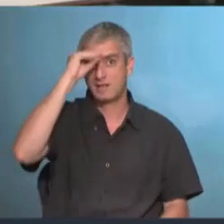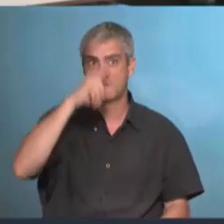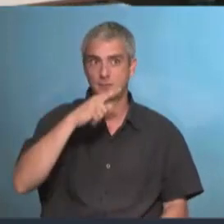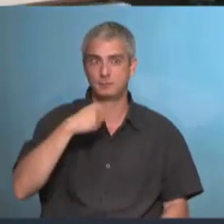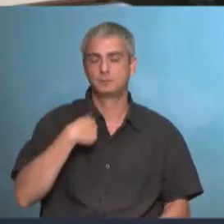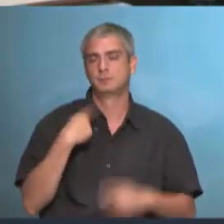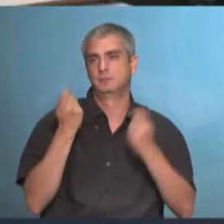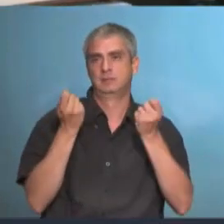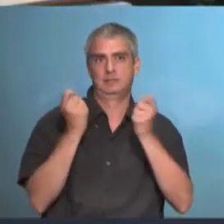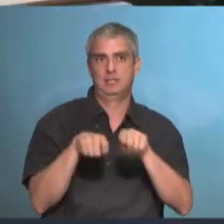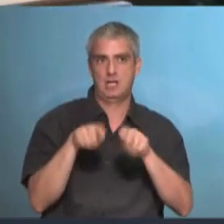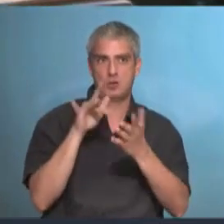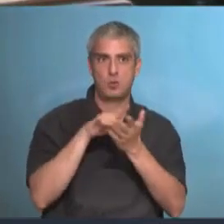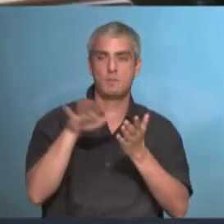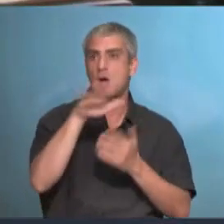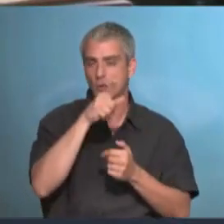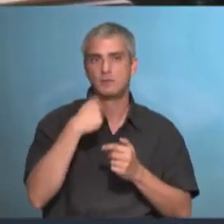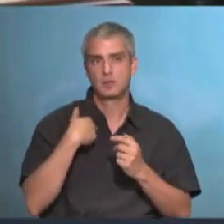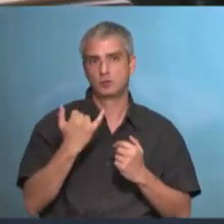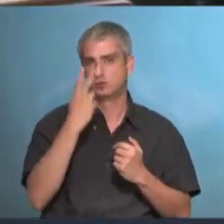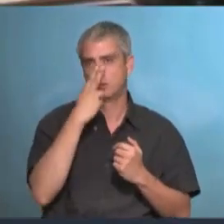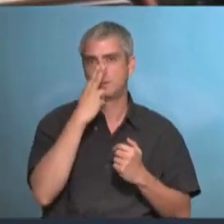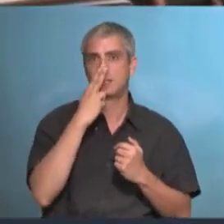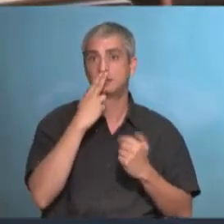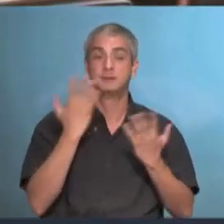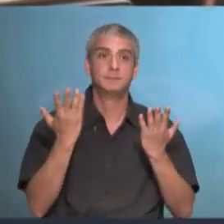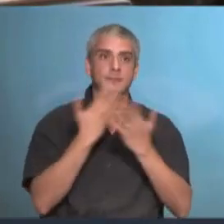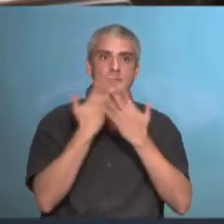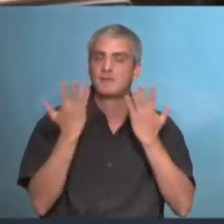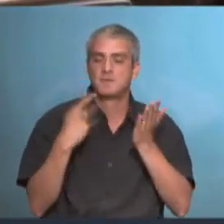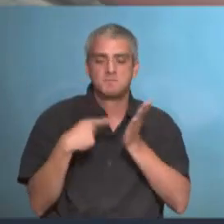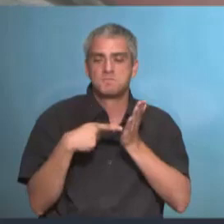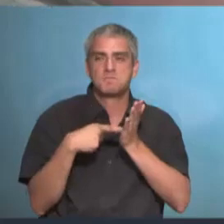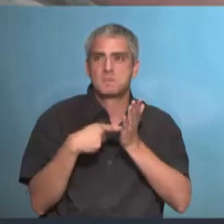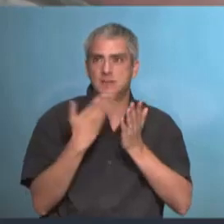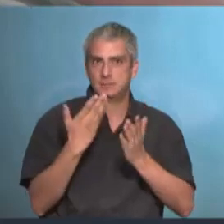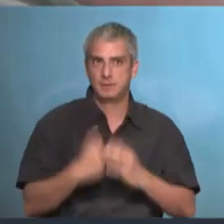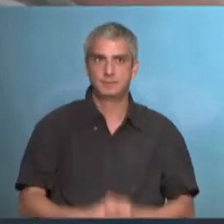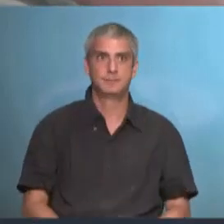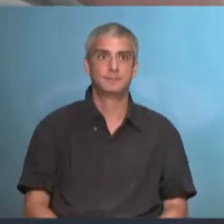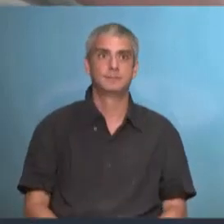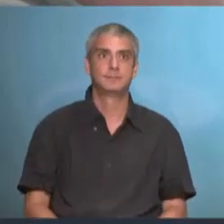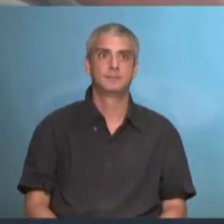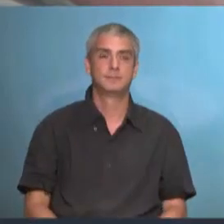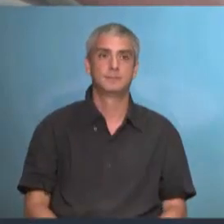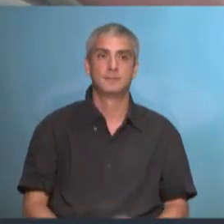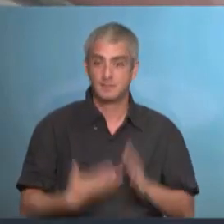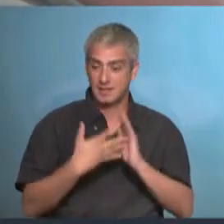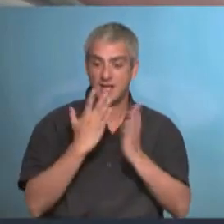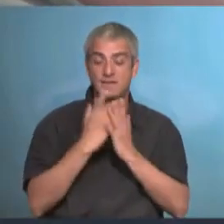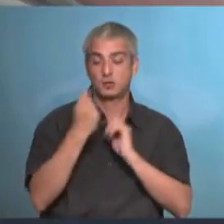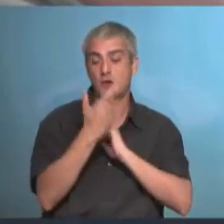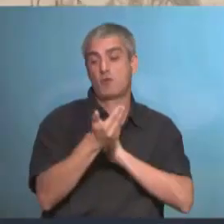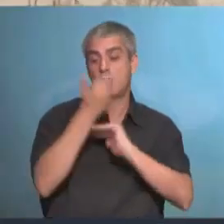כרגע את הזירה ואנחנו מנסים לברר את נסיבות האירוע. החקירה העלתה שכבר שבוע לפני